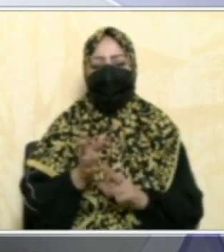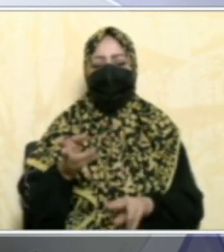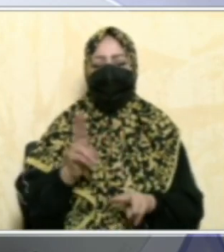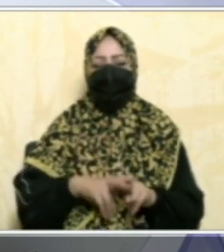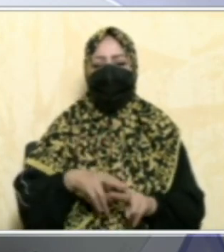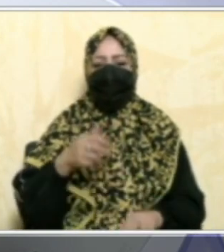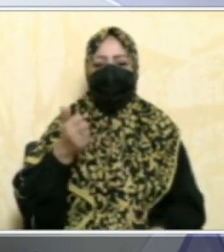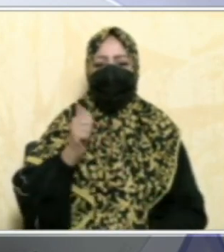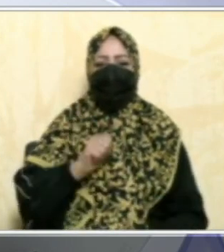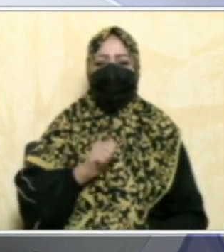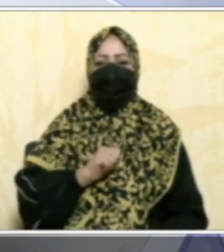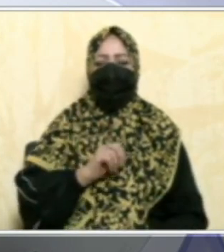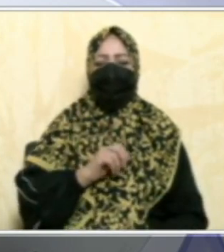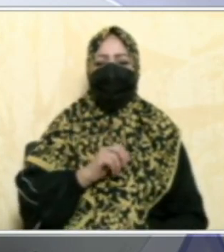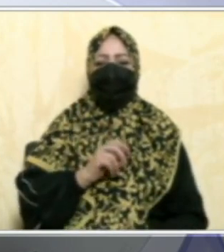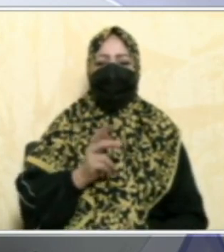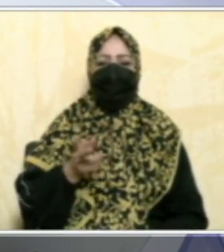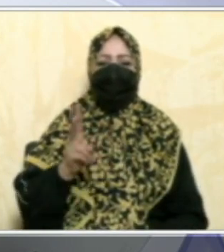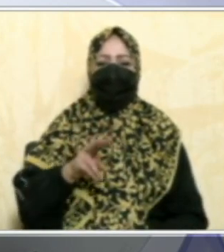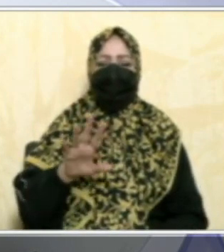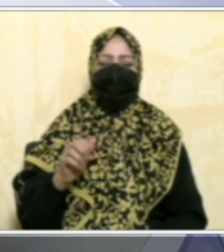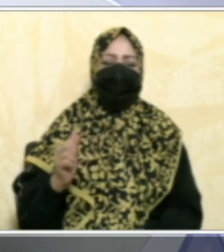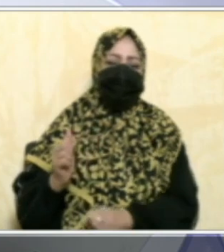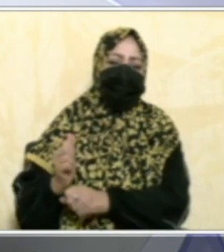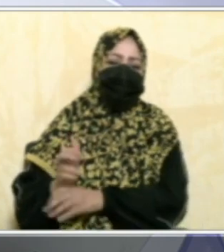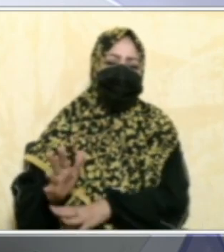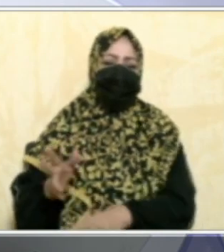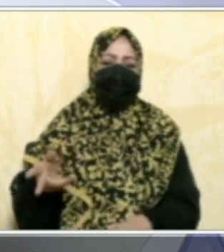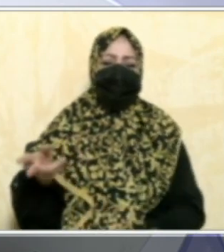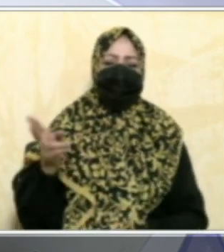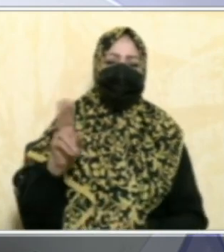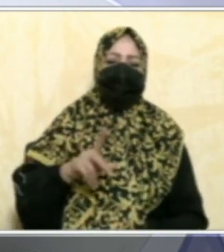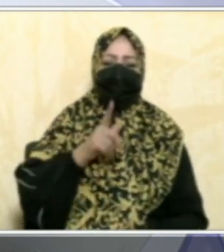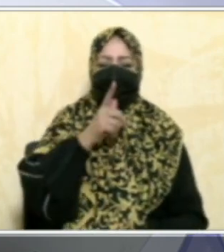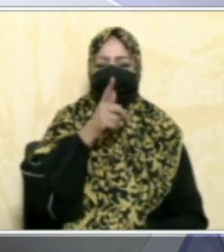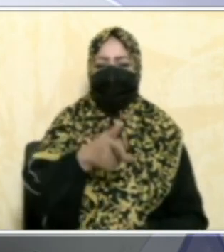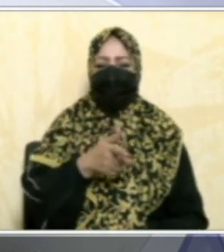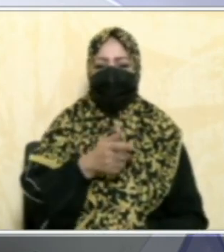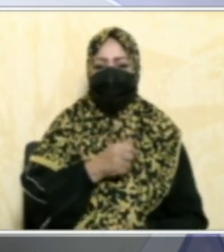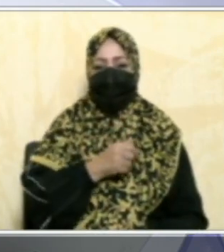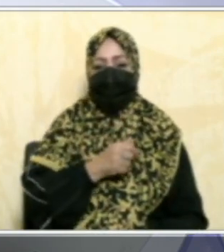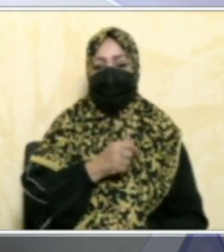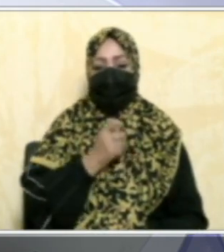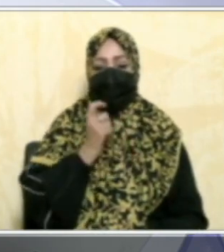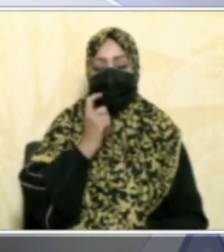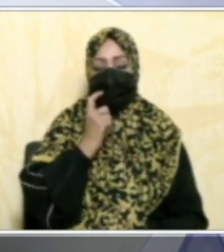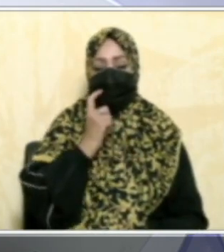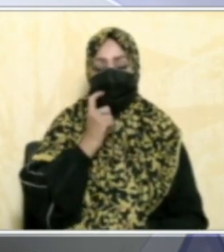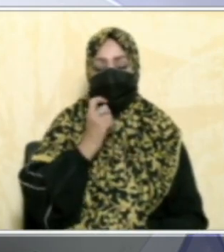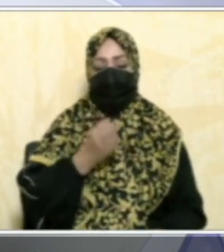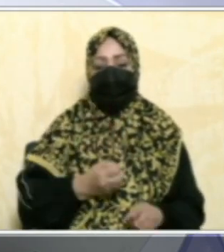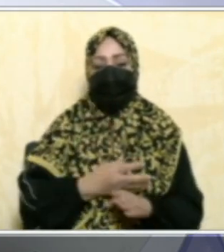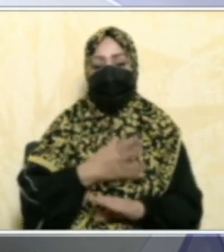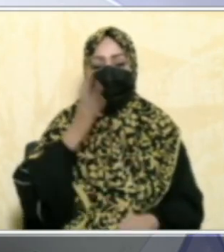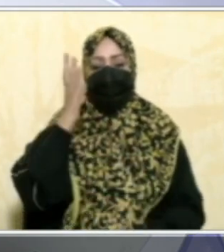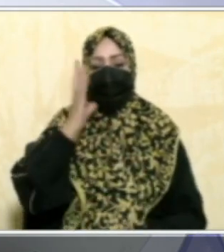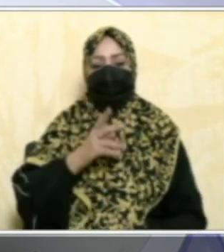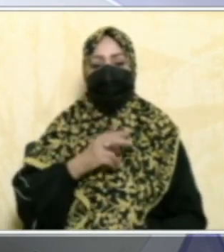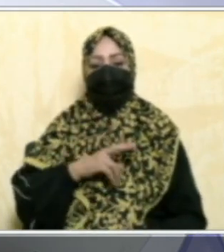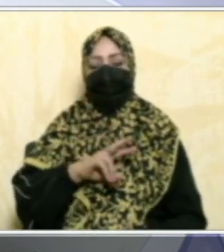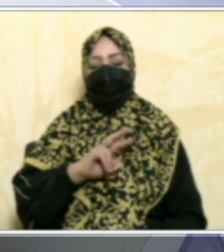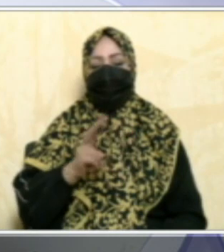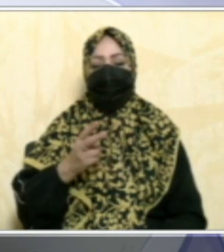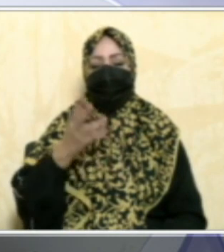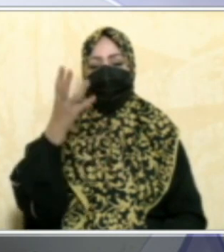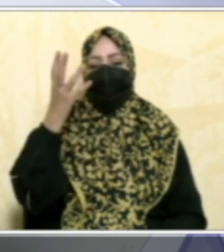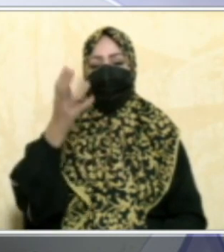أيضا، فقال له النبي صلى الله عليه وسلم في صلاة الفجر ما فعل صاحبك البارحة، قال كذا وكذا،